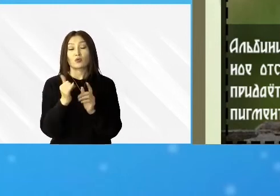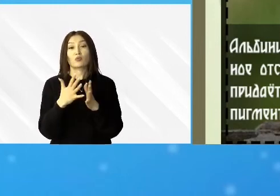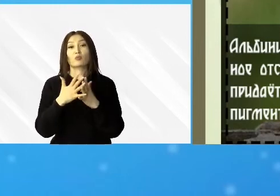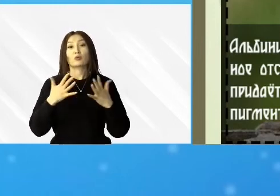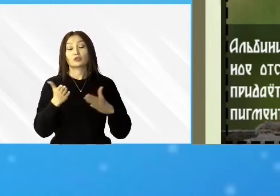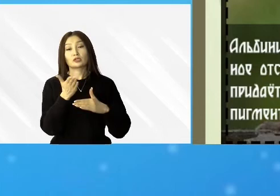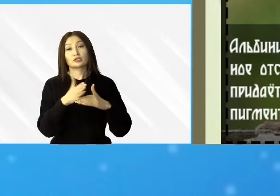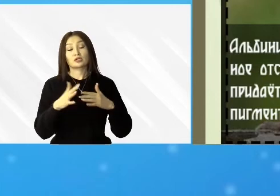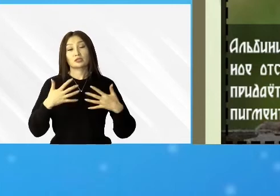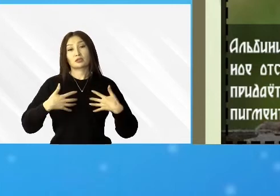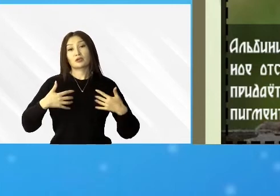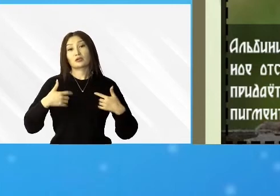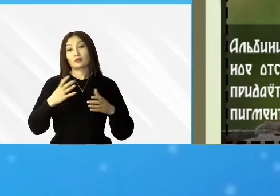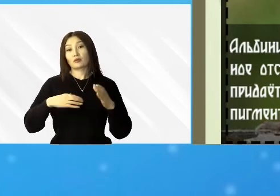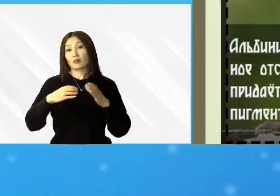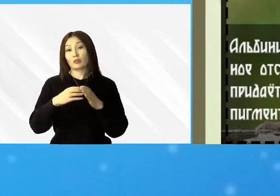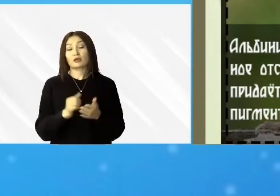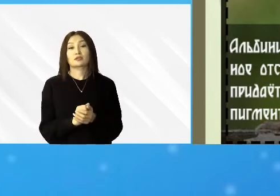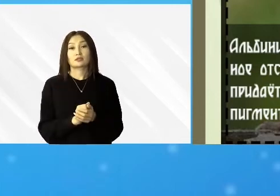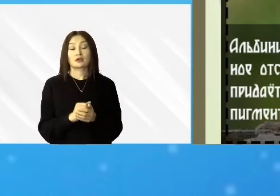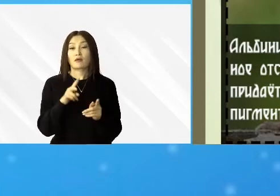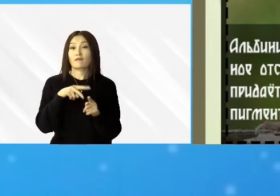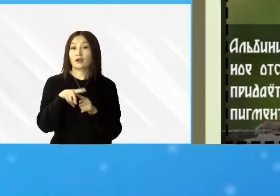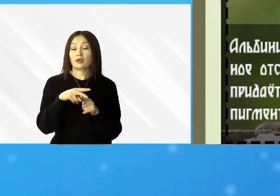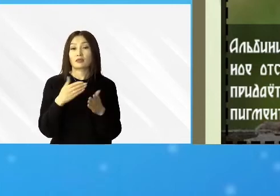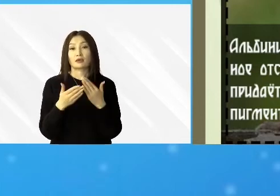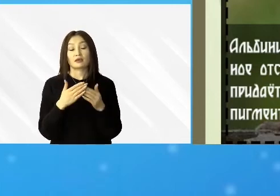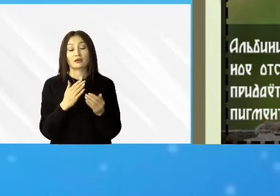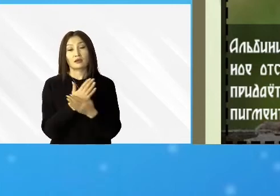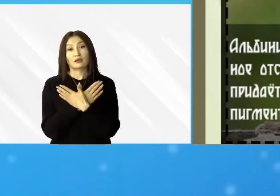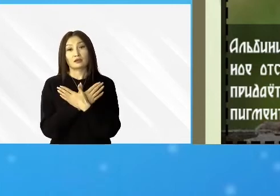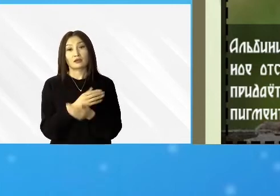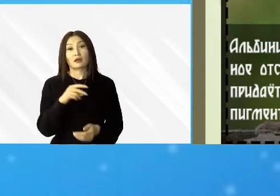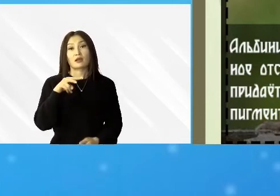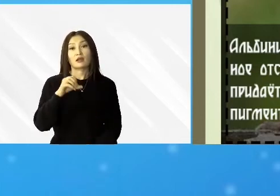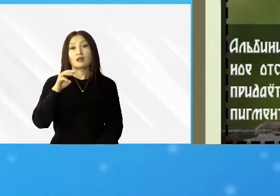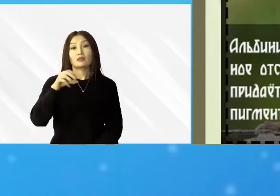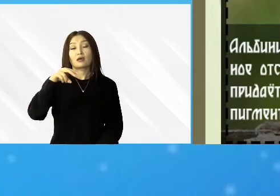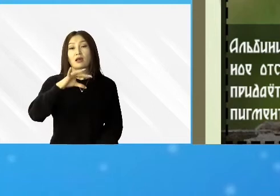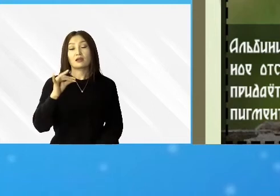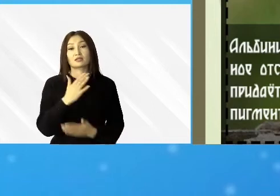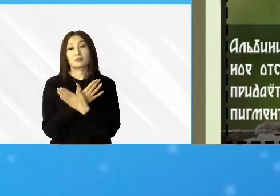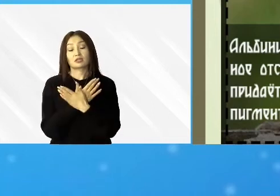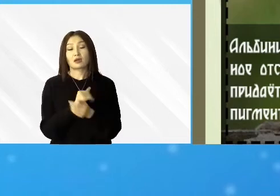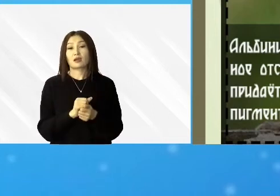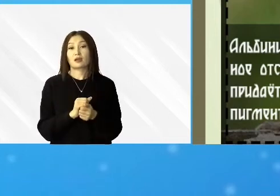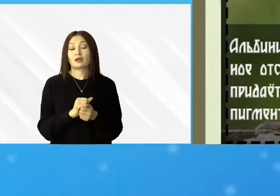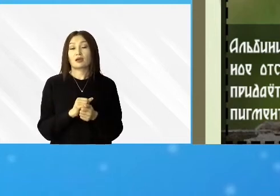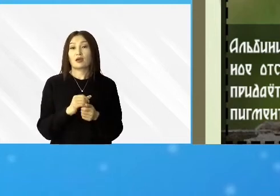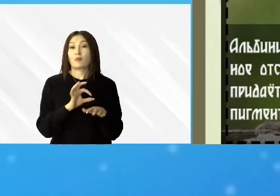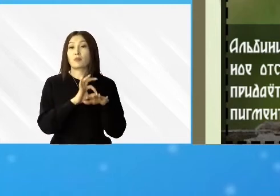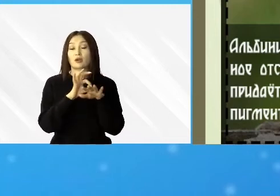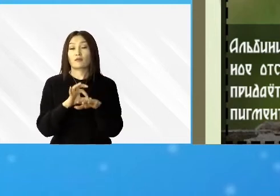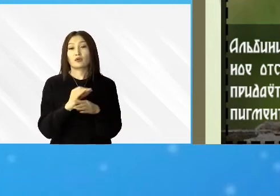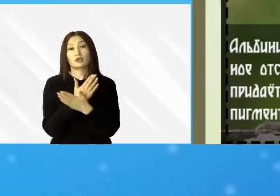значительной части особей в популяции. Вредные и летальные, от латинского «letalis» – смертельные мутации,